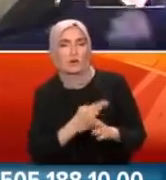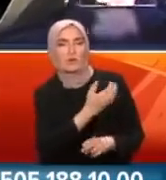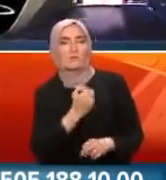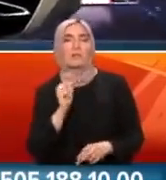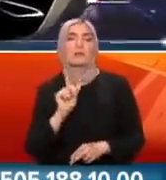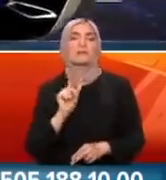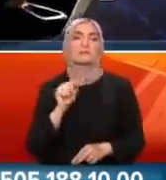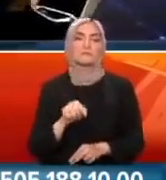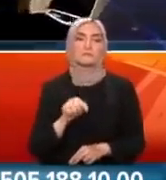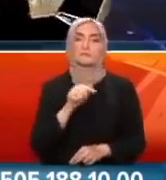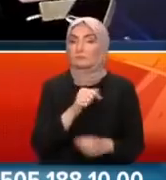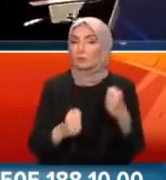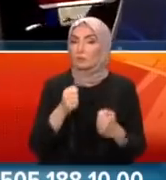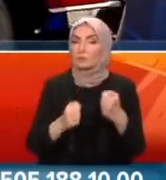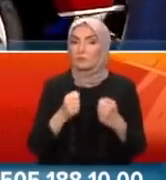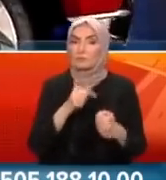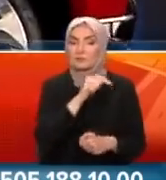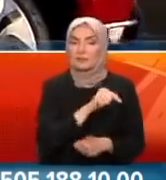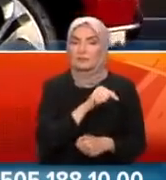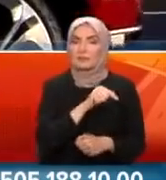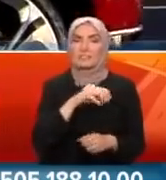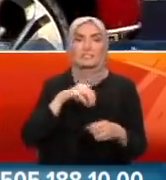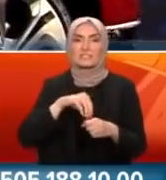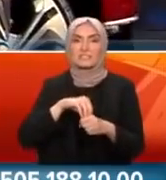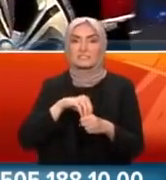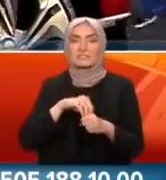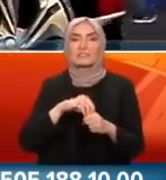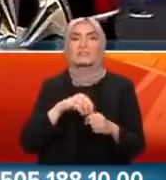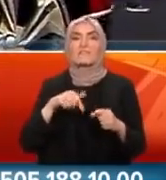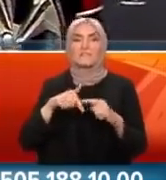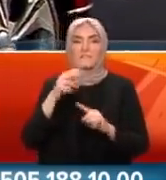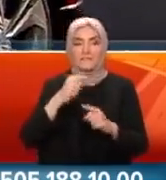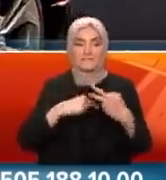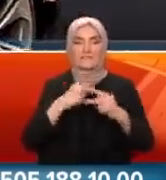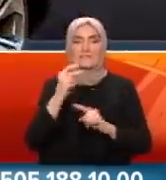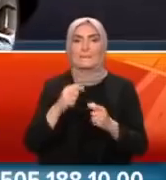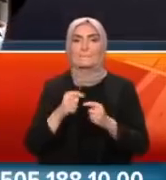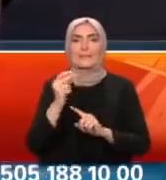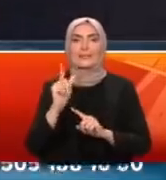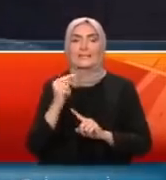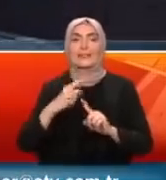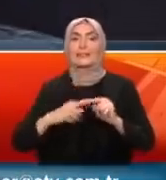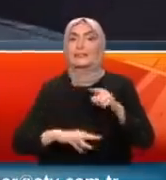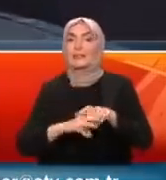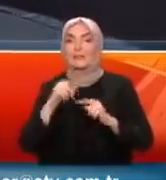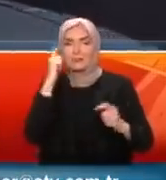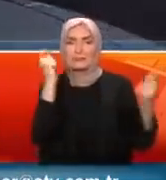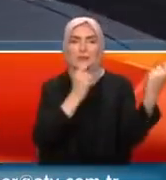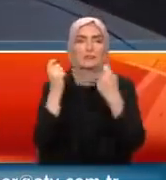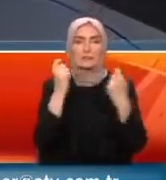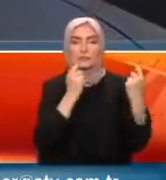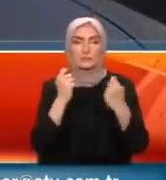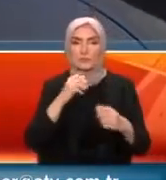hisim ünitesinin tartışıldığı 1961 tarihli Otomotiv Sanayi kongresi'nden